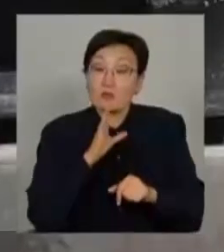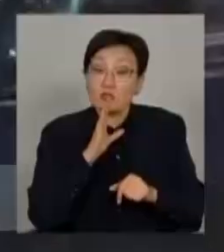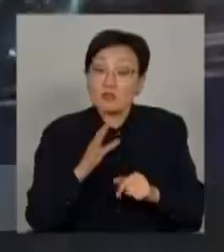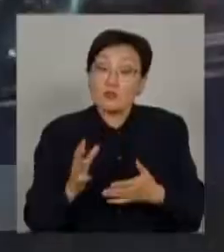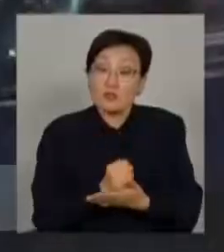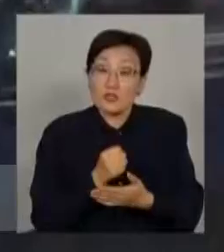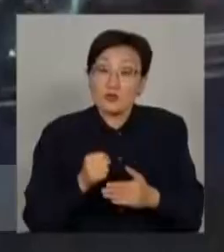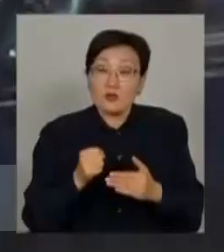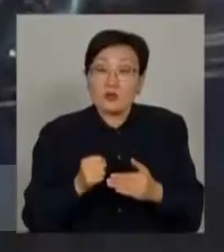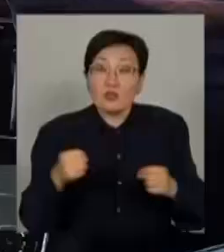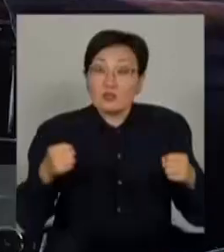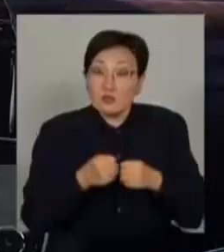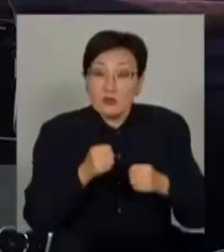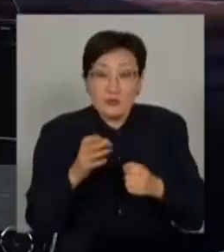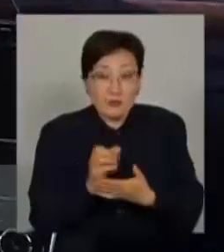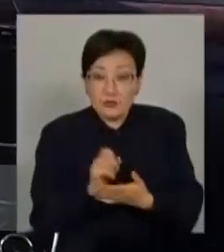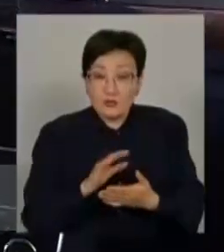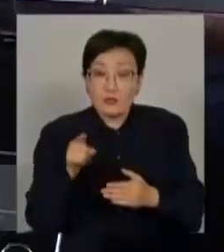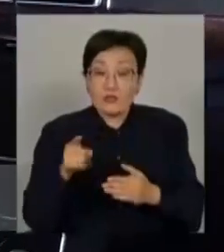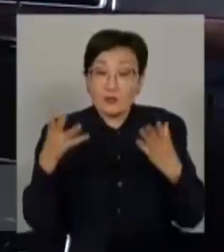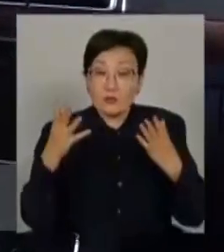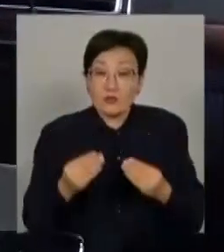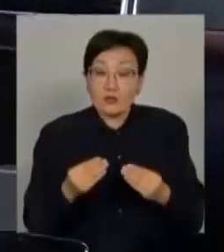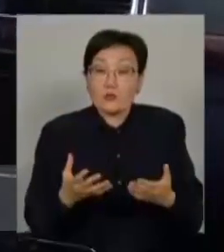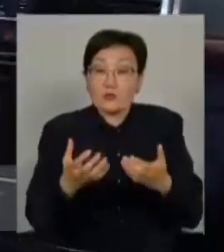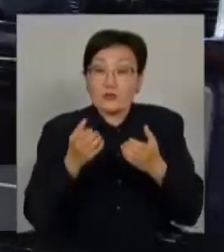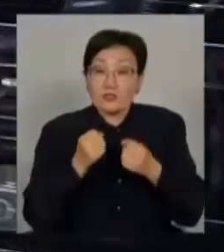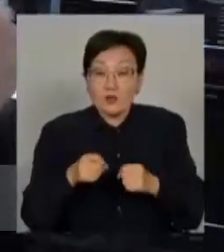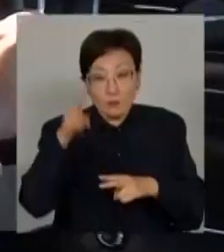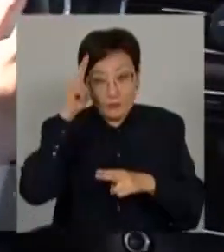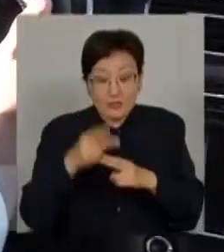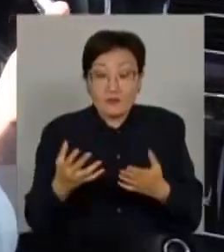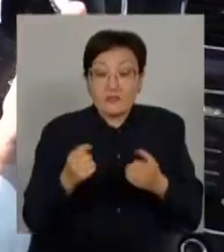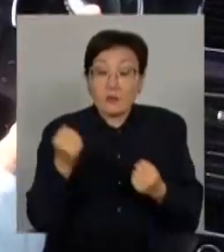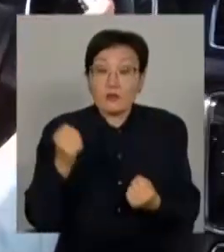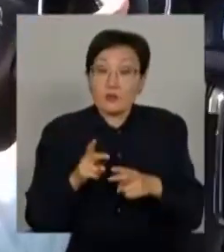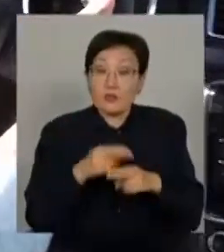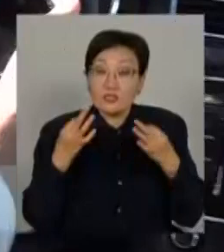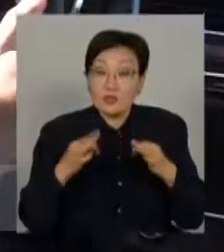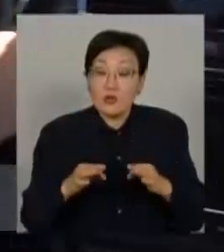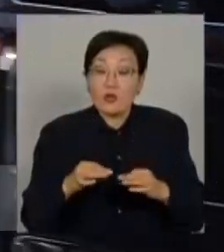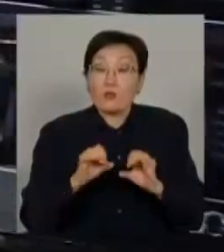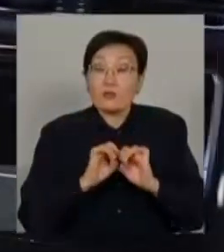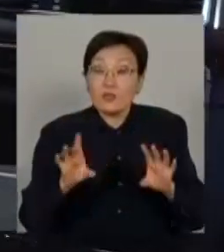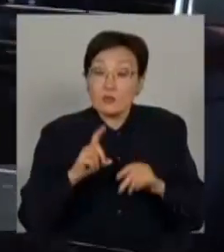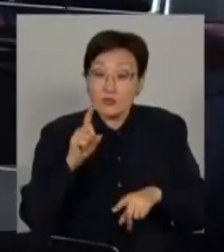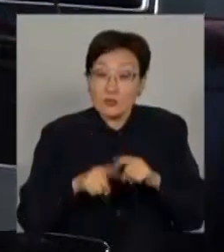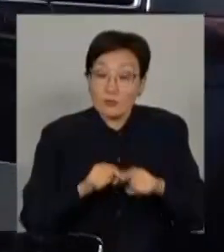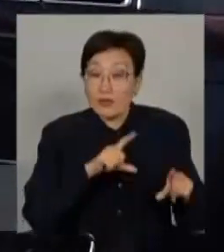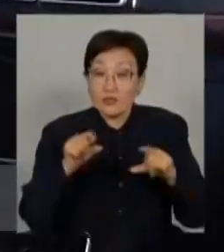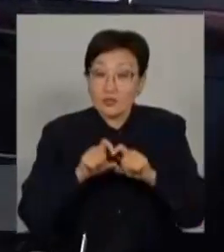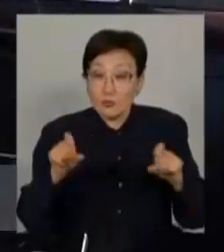девочке удалось избежать столкновения. В тот день подросток взял машину без спроса. По рассказу родных, он поехал в